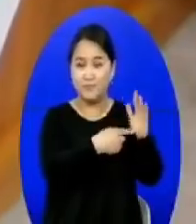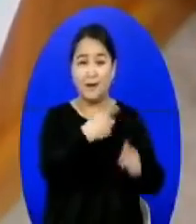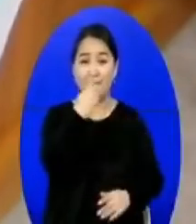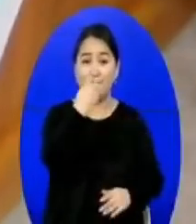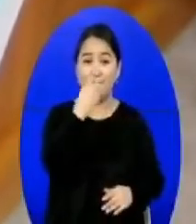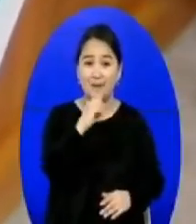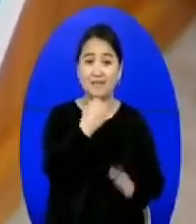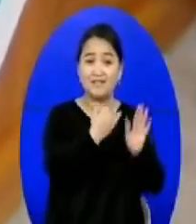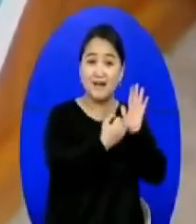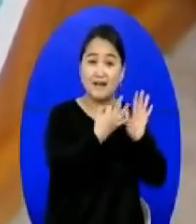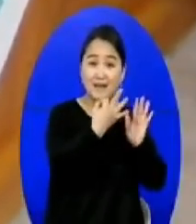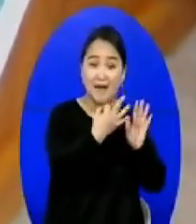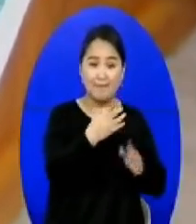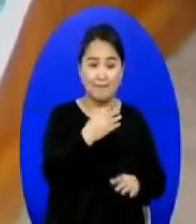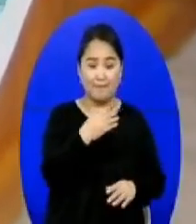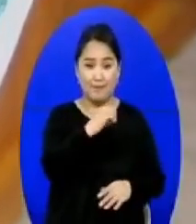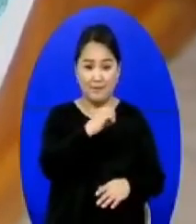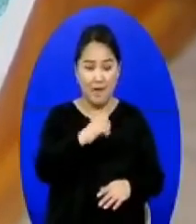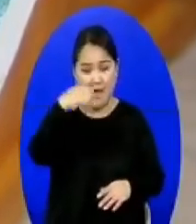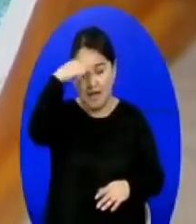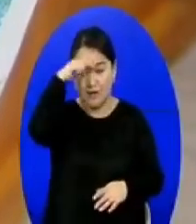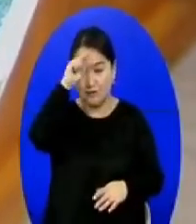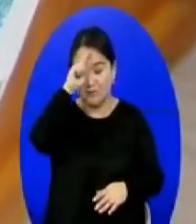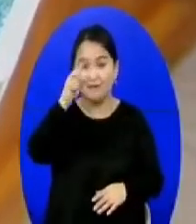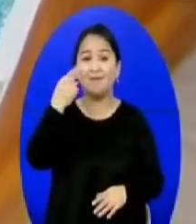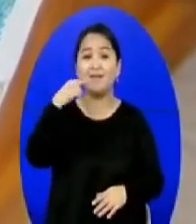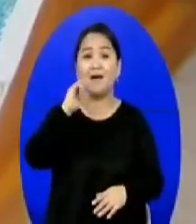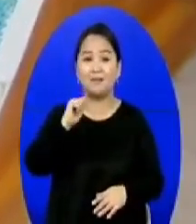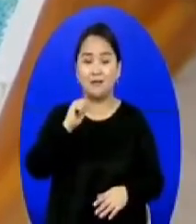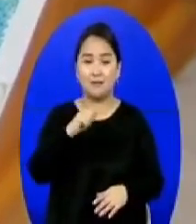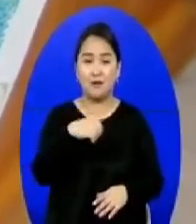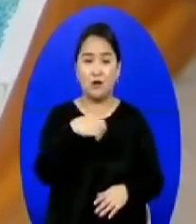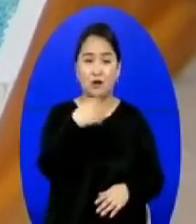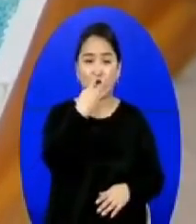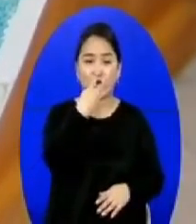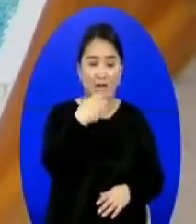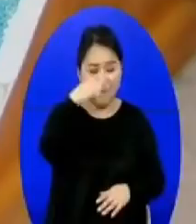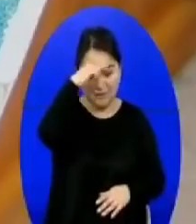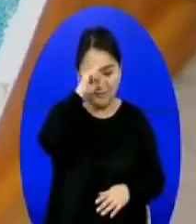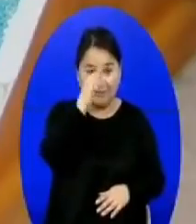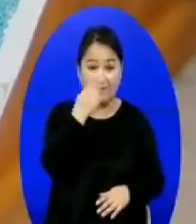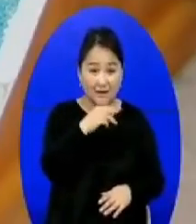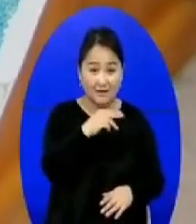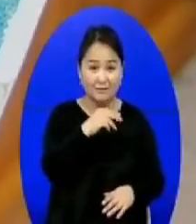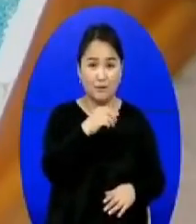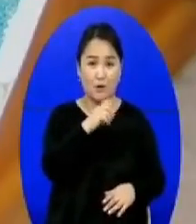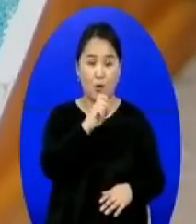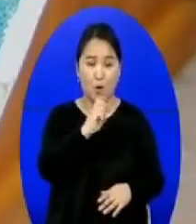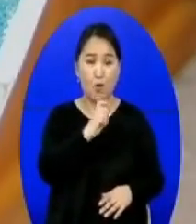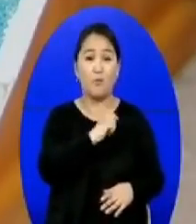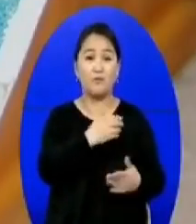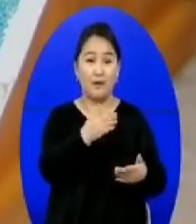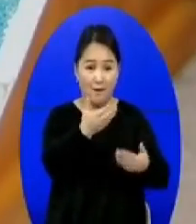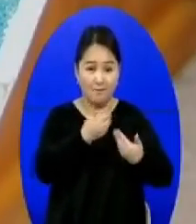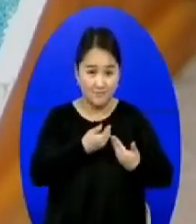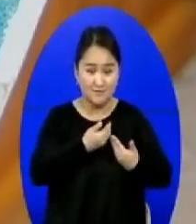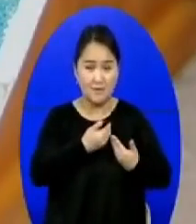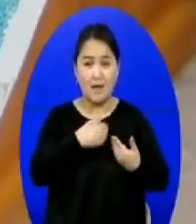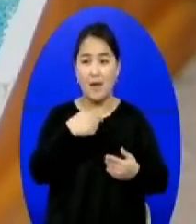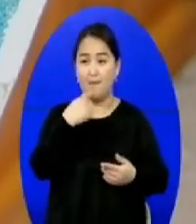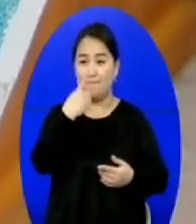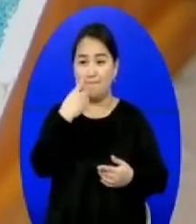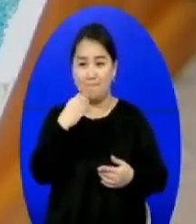1068 ширхэг хувьцаатай бол эрүүл мэндийн даатгалын 8044-ийн хэшиг хувь хүртсэн. 964 ширхэг хувьцаатай бол засгийн газар төлцөөгөө